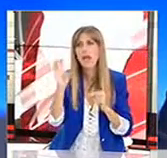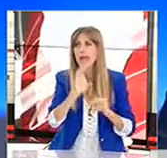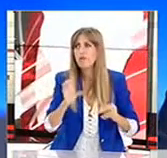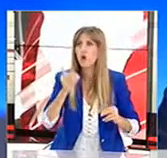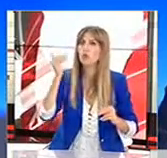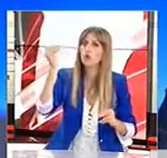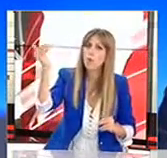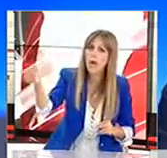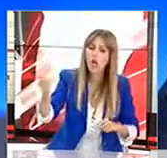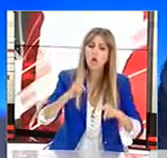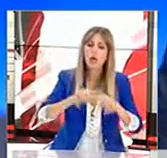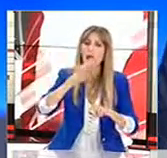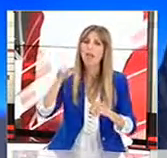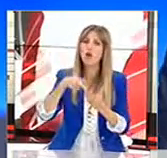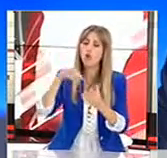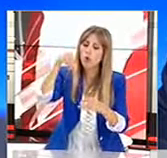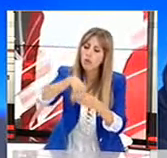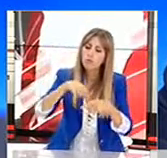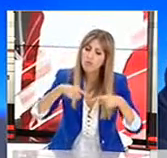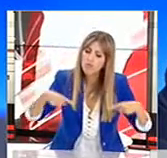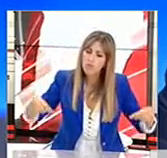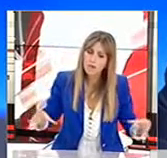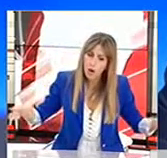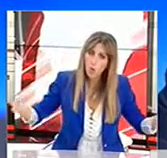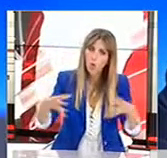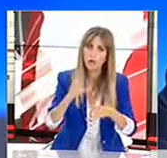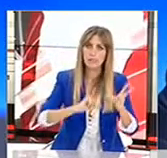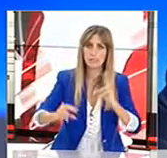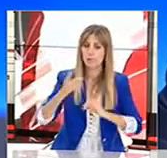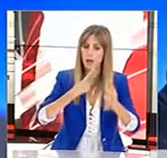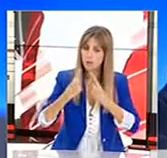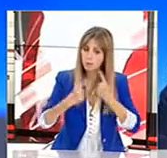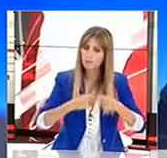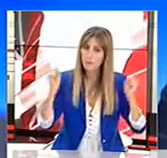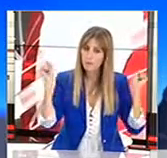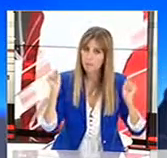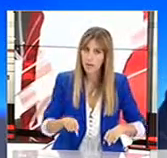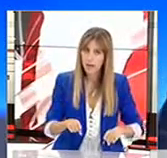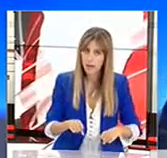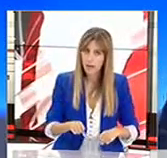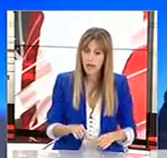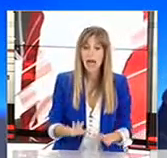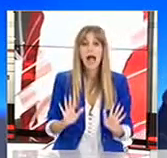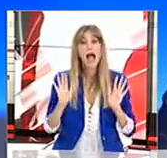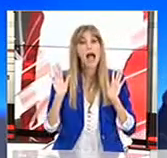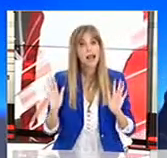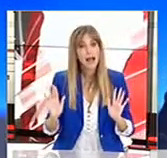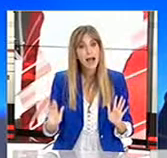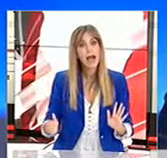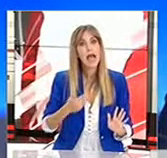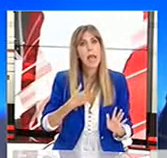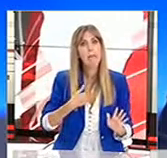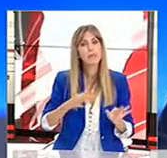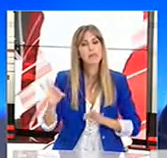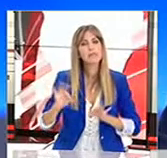Αυτό το οποίο δεν μπορούμε να κάνουμε και δεν θα κάνουμε είναι να αλλοιώσουμε τη στρατηγική